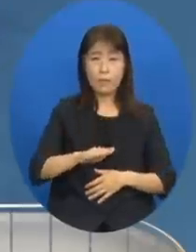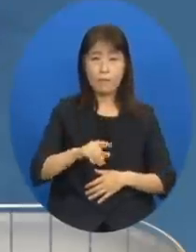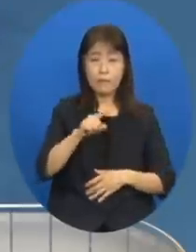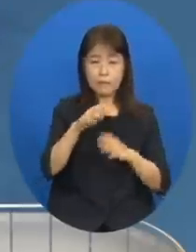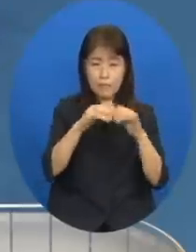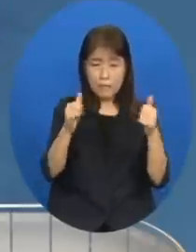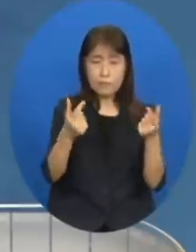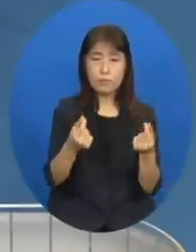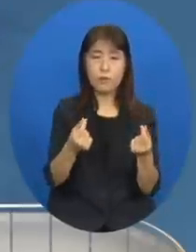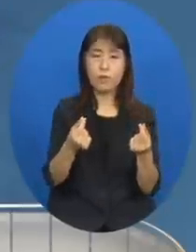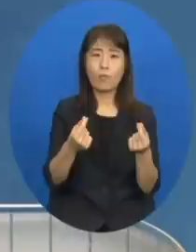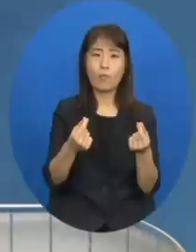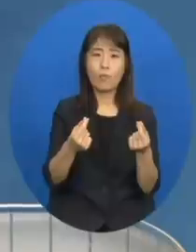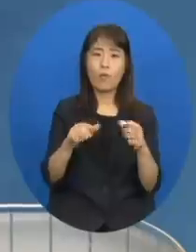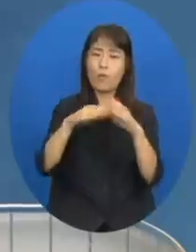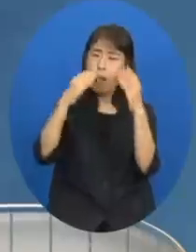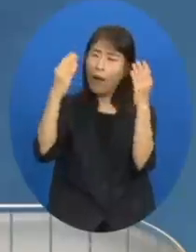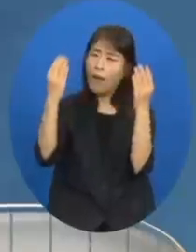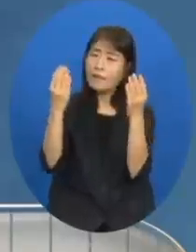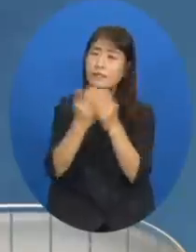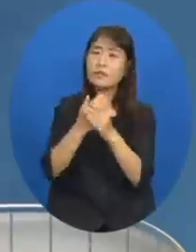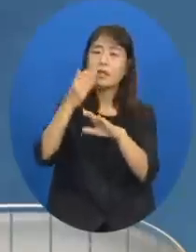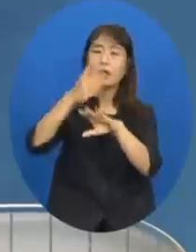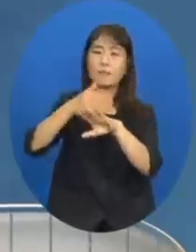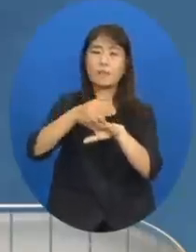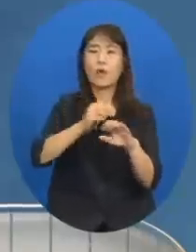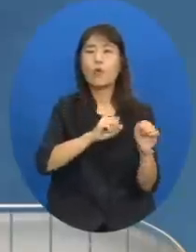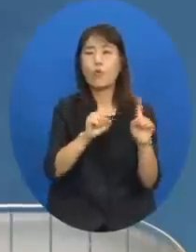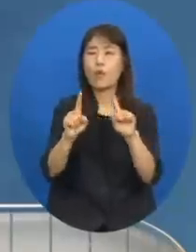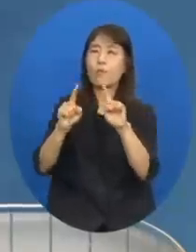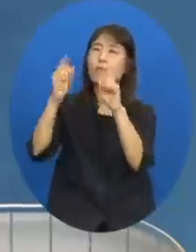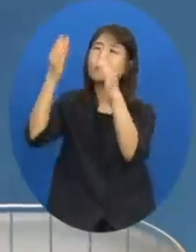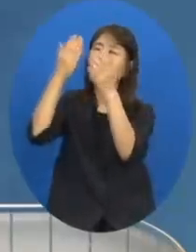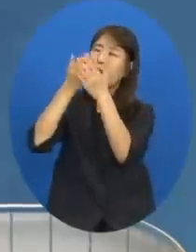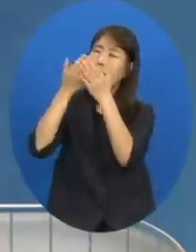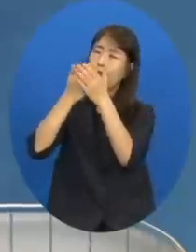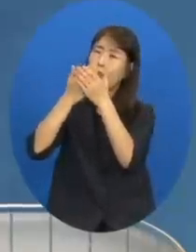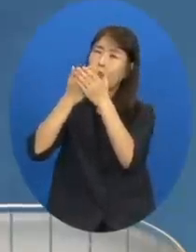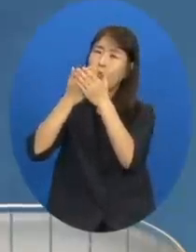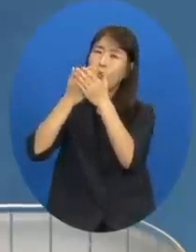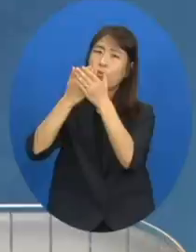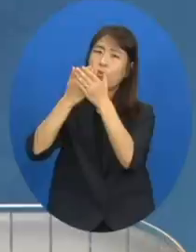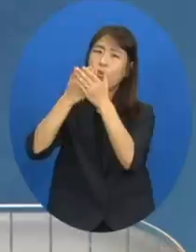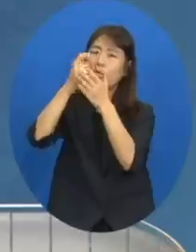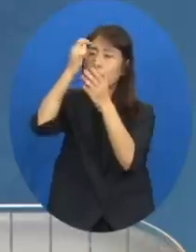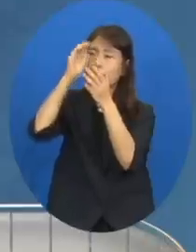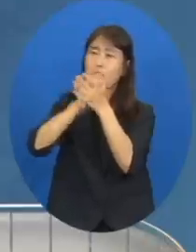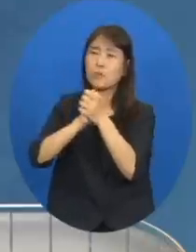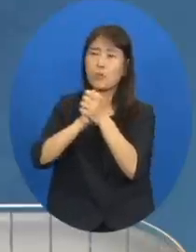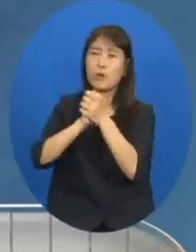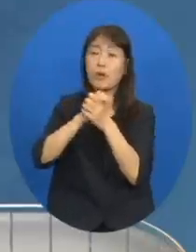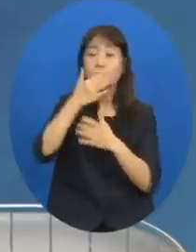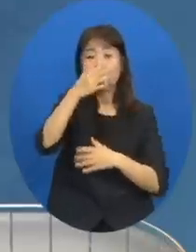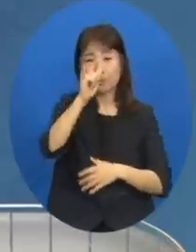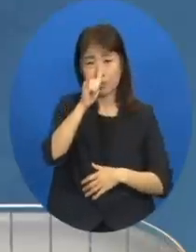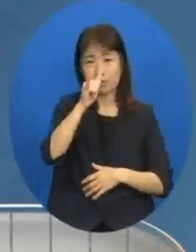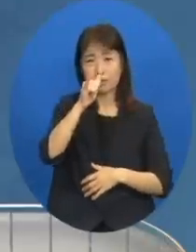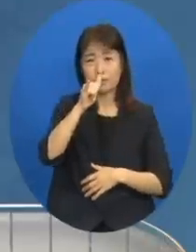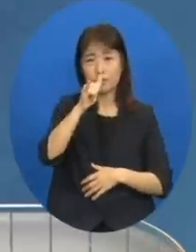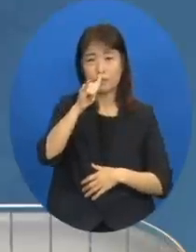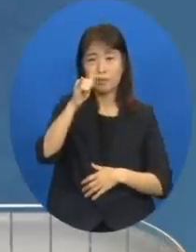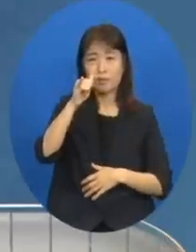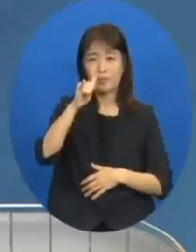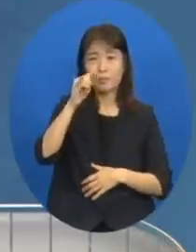하나님께 온전한 감사를 회복하게 해달라고 구할 수도 있어요 전능자의 그늘 아래